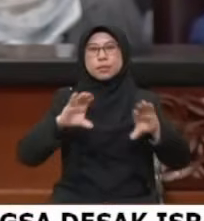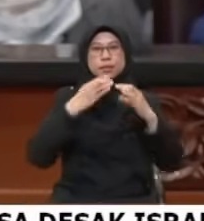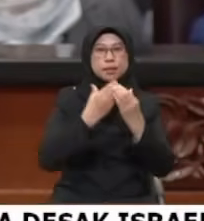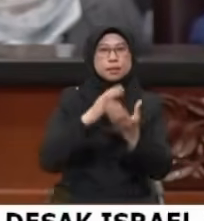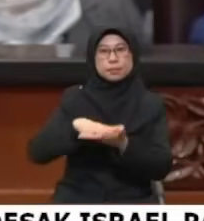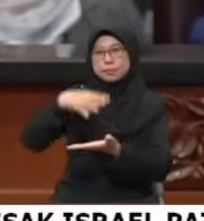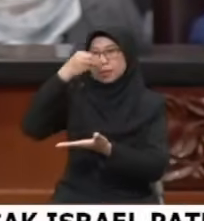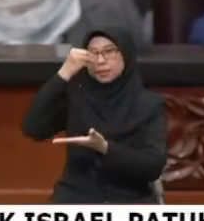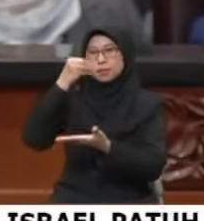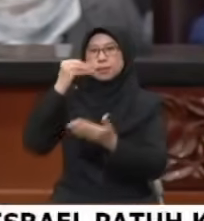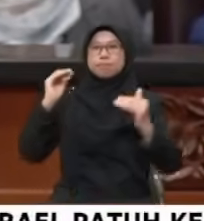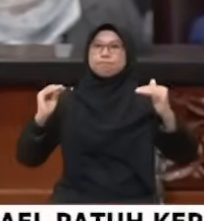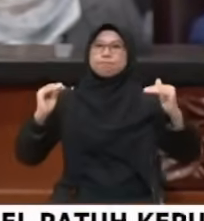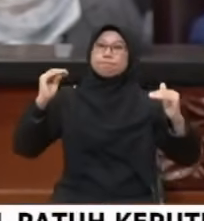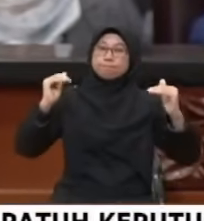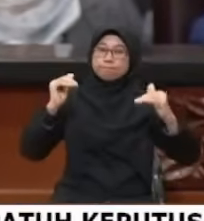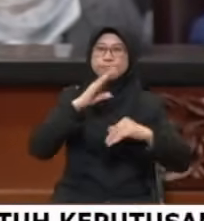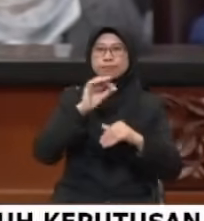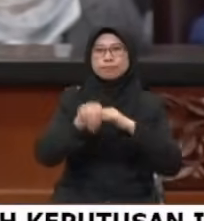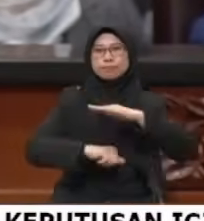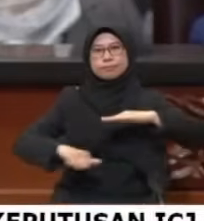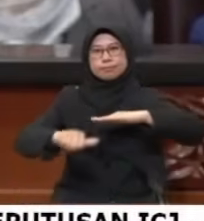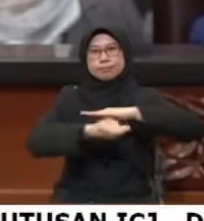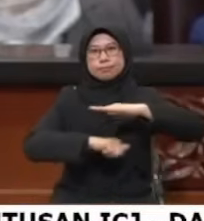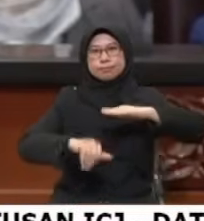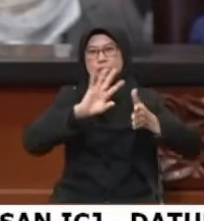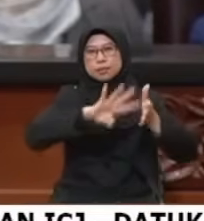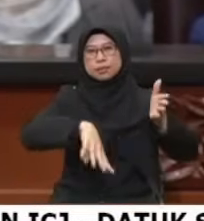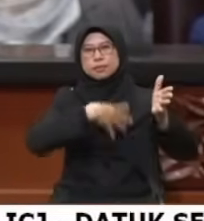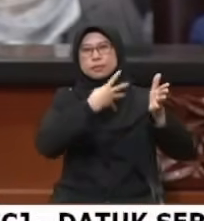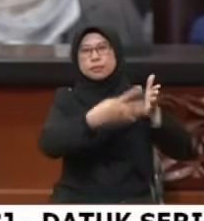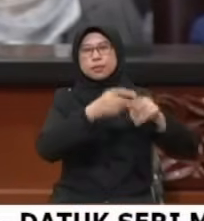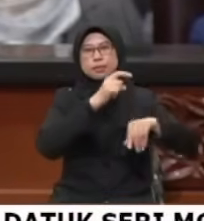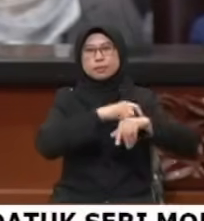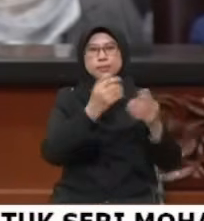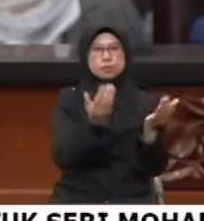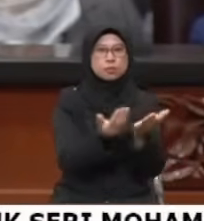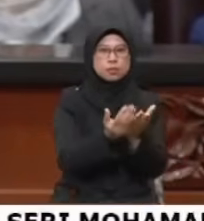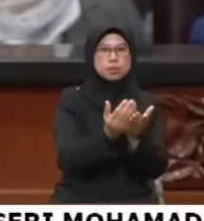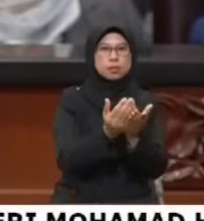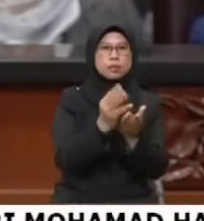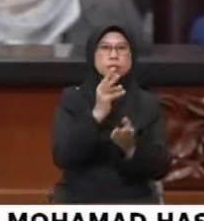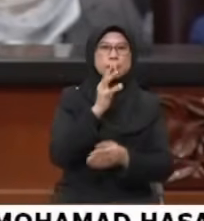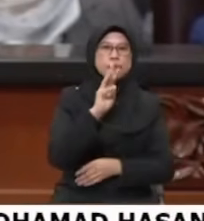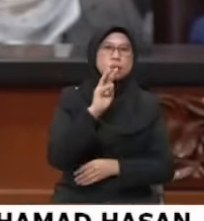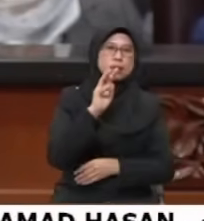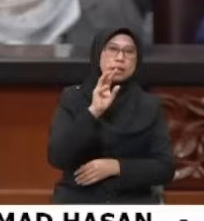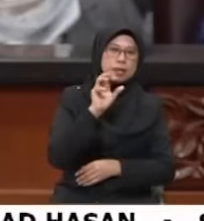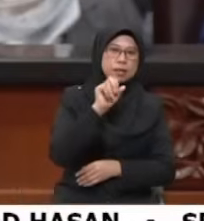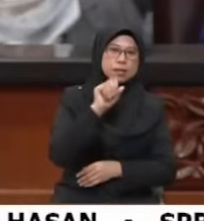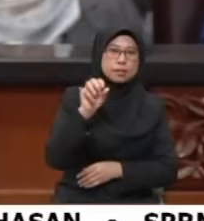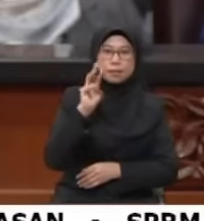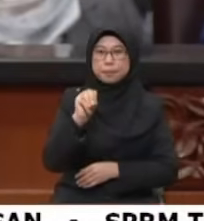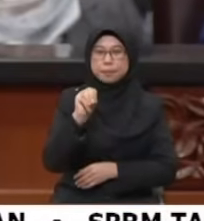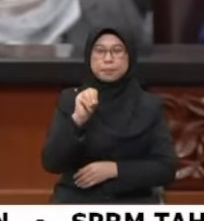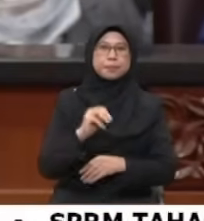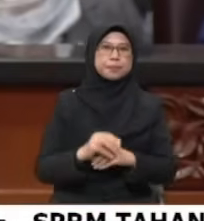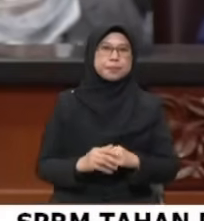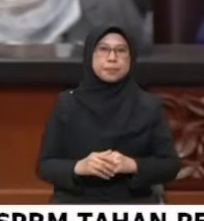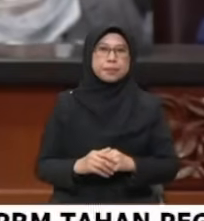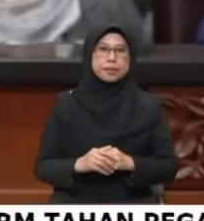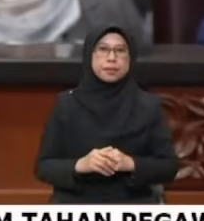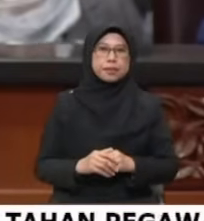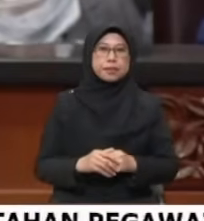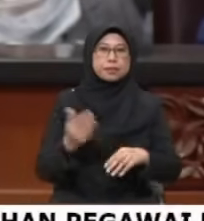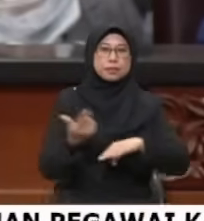akademik adalah seimbang secara asasnya jadual waktu persekolahan di SSM adalah dilaksanakan seperti berikut